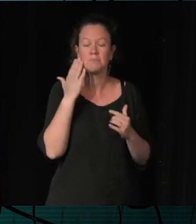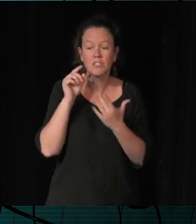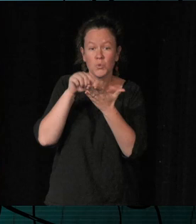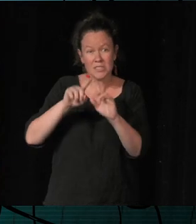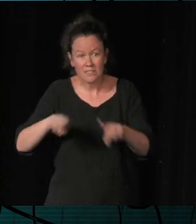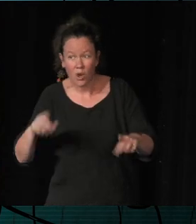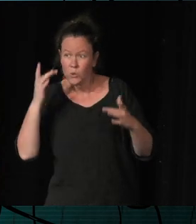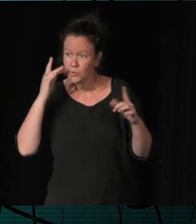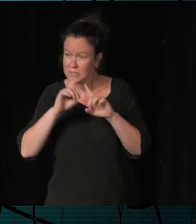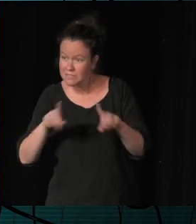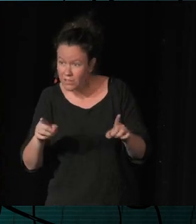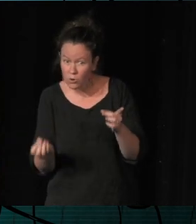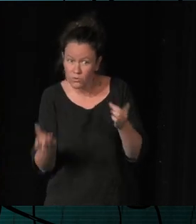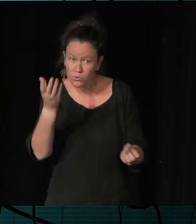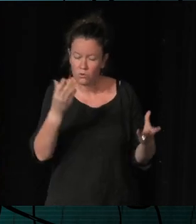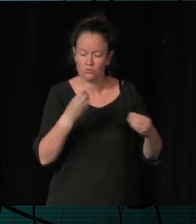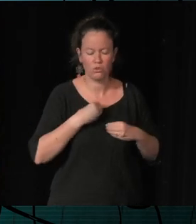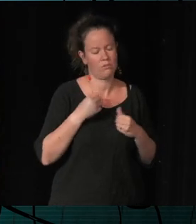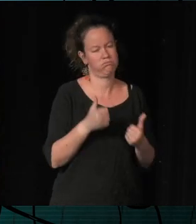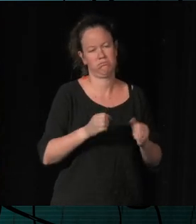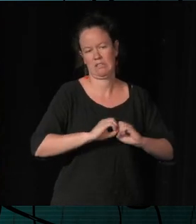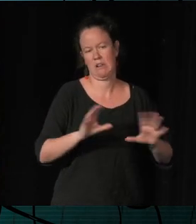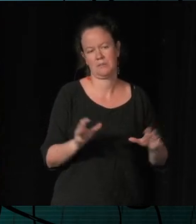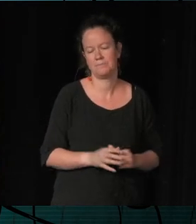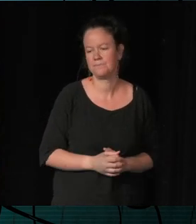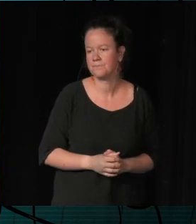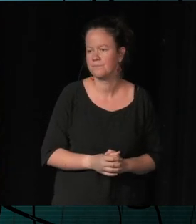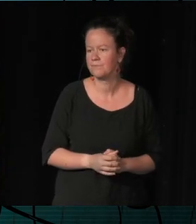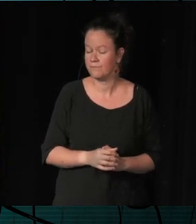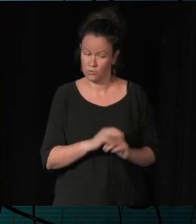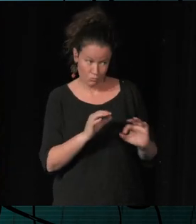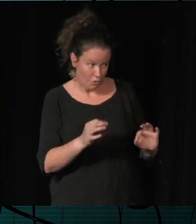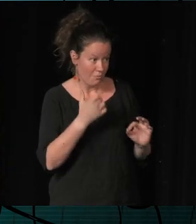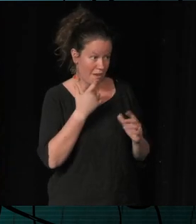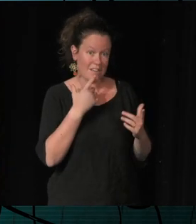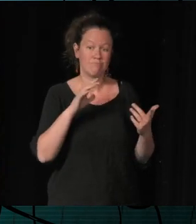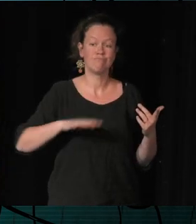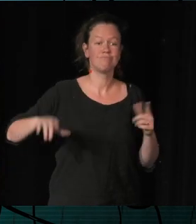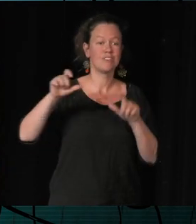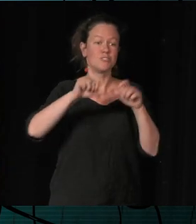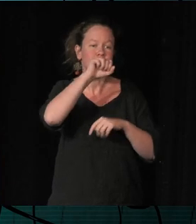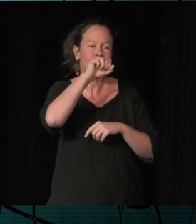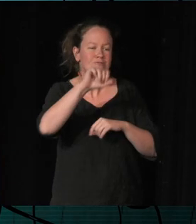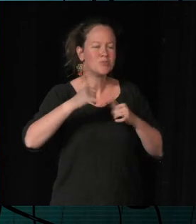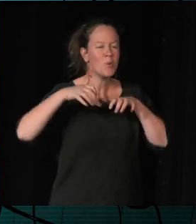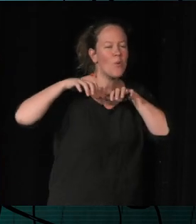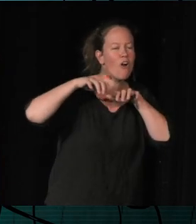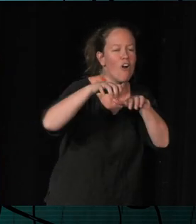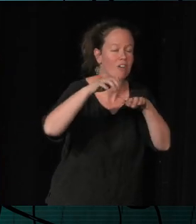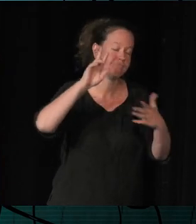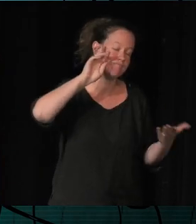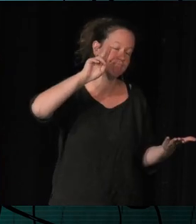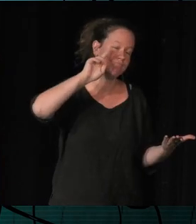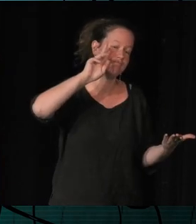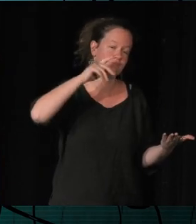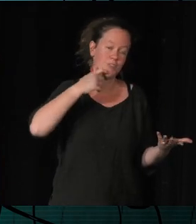Justement, tu dis qu'il est dur aujourd'hui d'impressionner un public de jeux horreur qui a l'habitude de croiser beaucoup de monstres et de décors qui lui paraissent de moins en